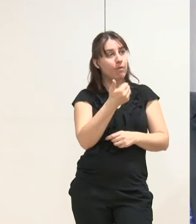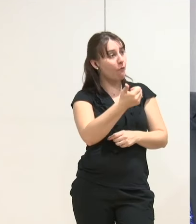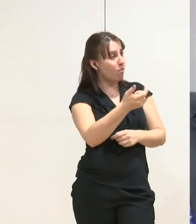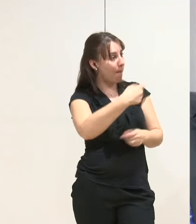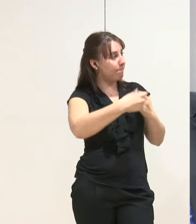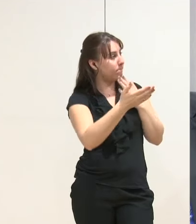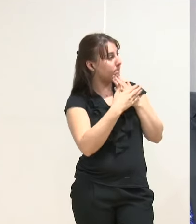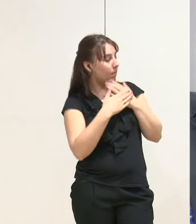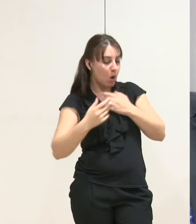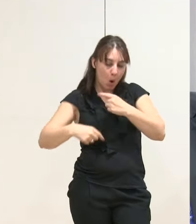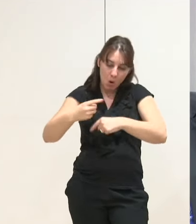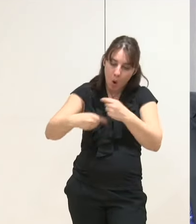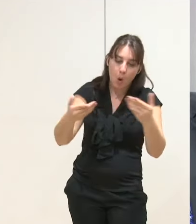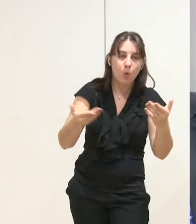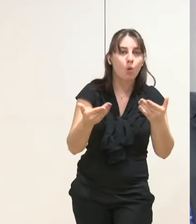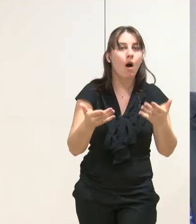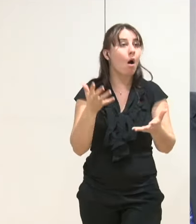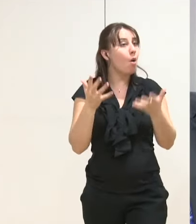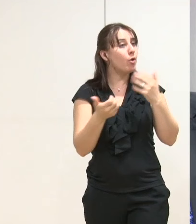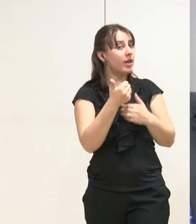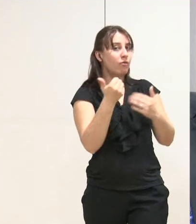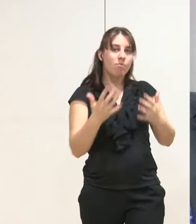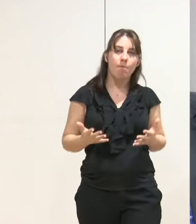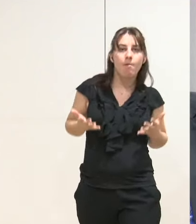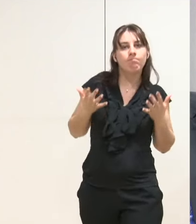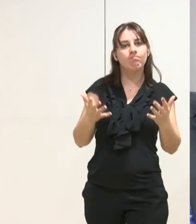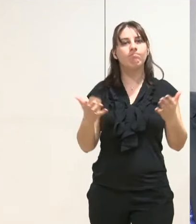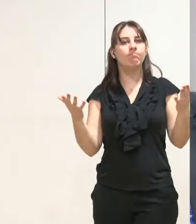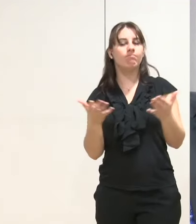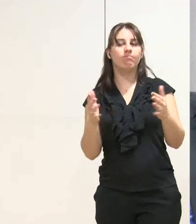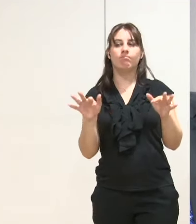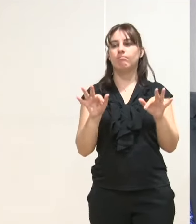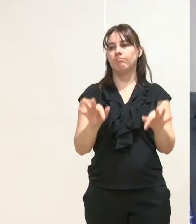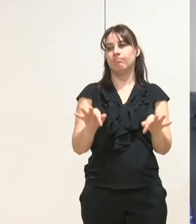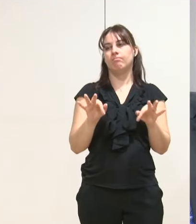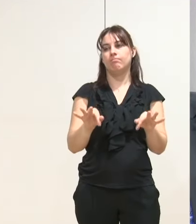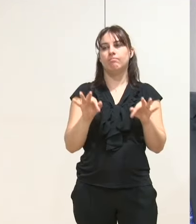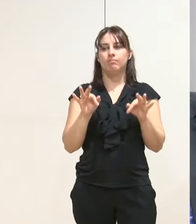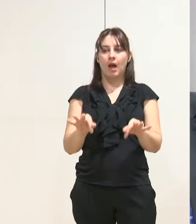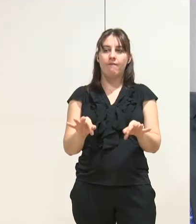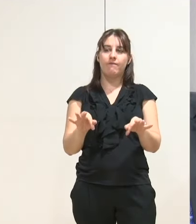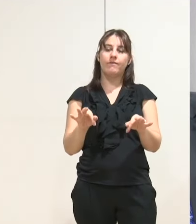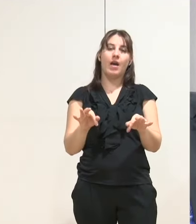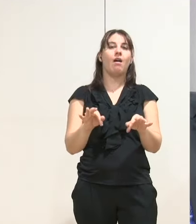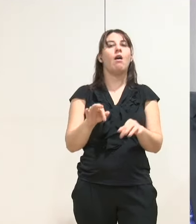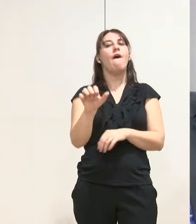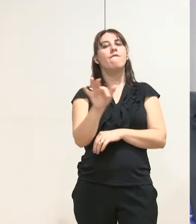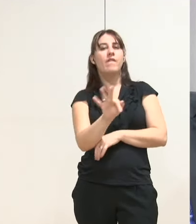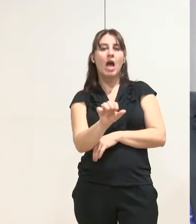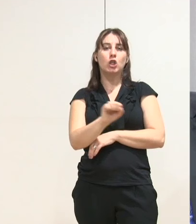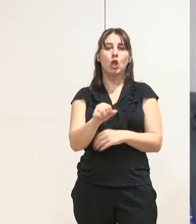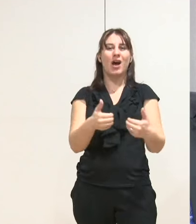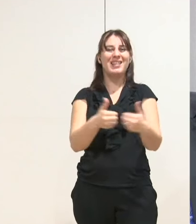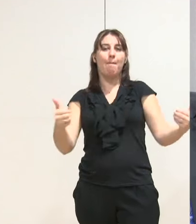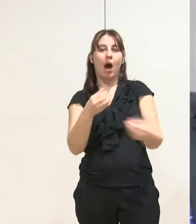sur un engagement que vous pourriez prendre sur la question des la séparation ou des regroupements de fratterie quand